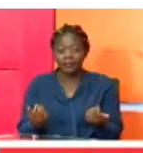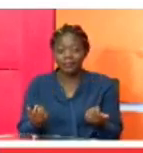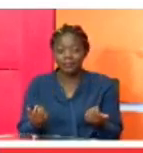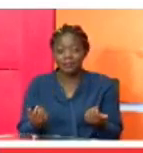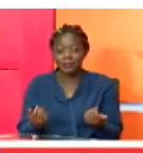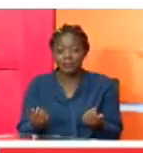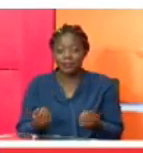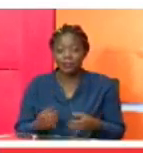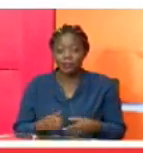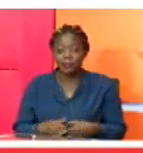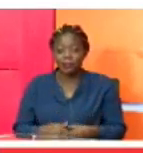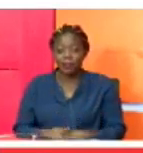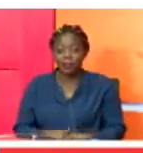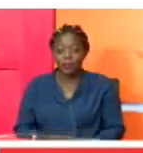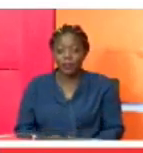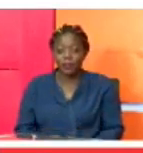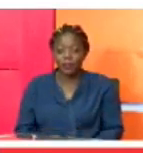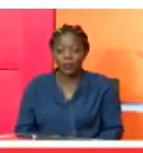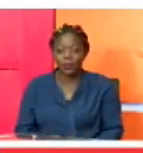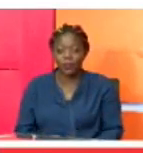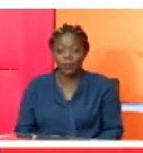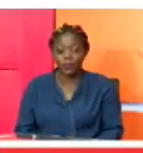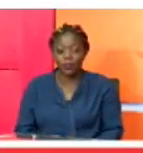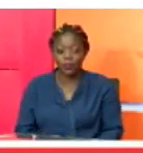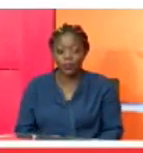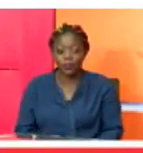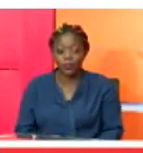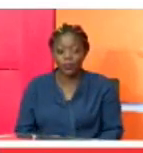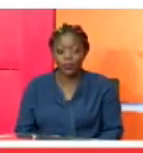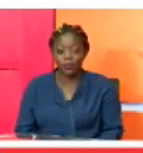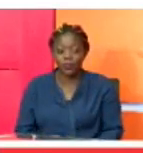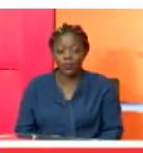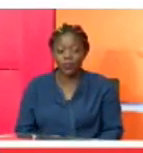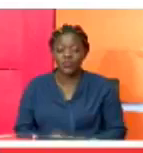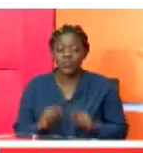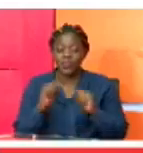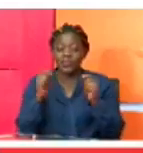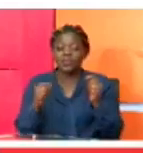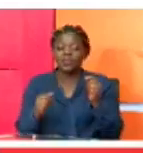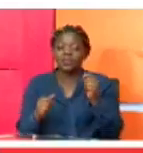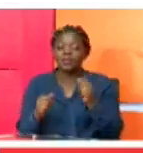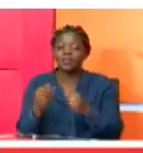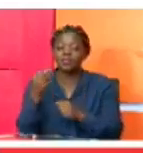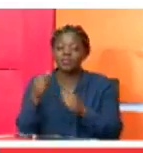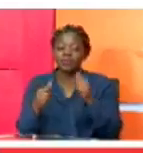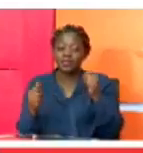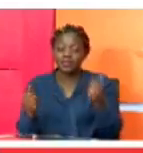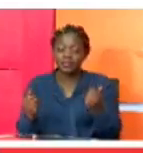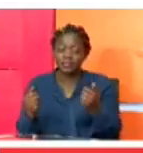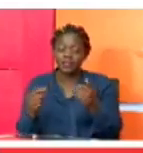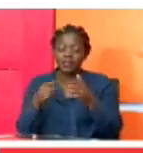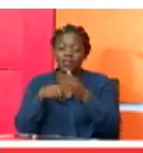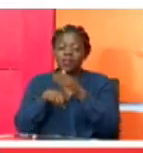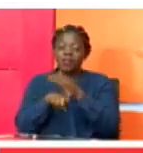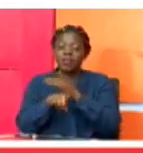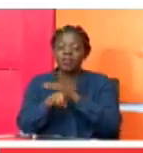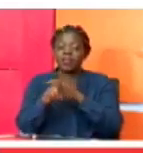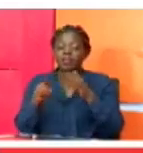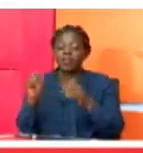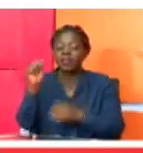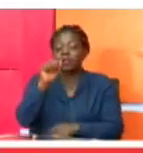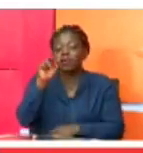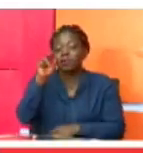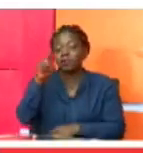zidamu okuzanyibwa olunaku no olwalero timu satu ezikola okufiirawo okwesoga oluzanya lwa super